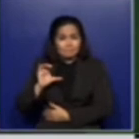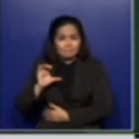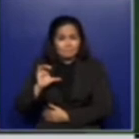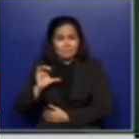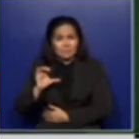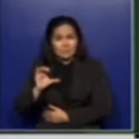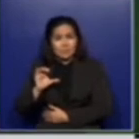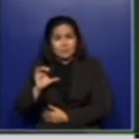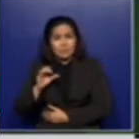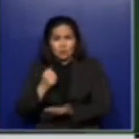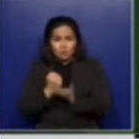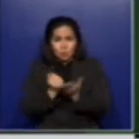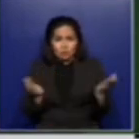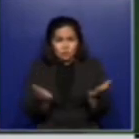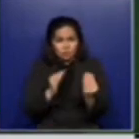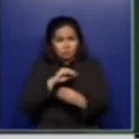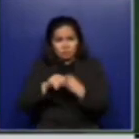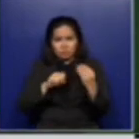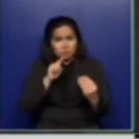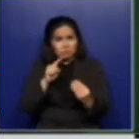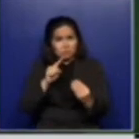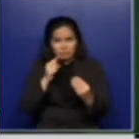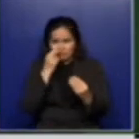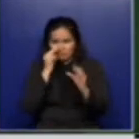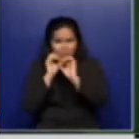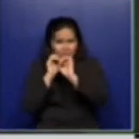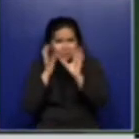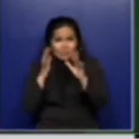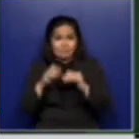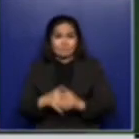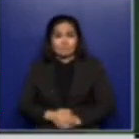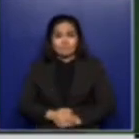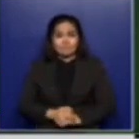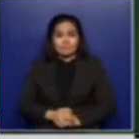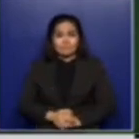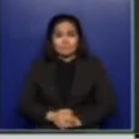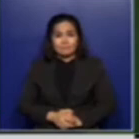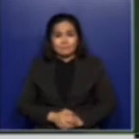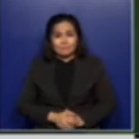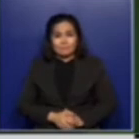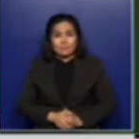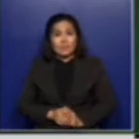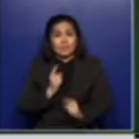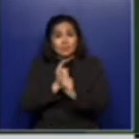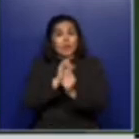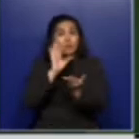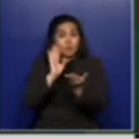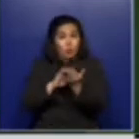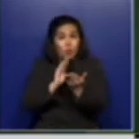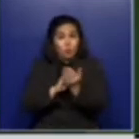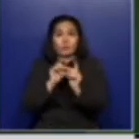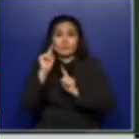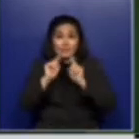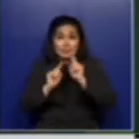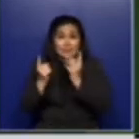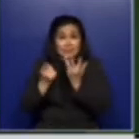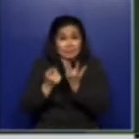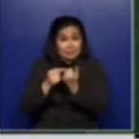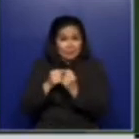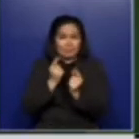ำเงินเหล่านั้นมากระตุ้นเศรษฐกิจอย่างเป็นรูปธรรมผมมีสถิติที่ท่านบริหารจัดการม